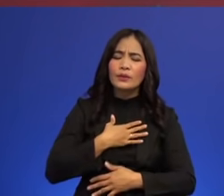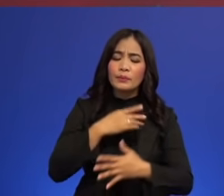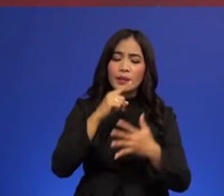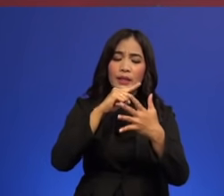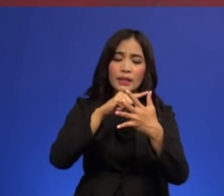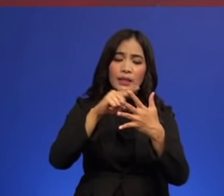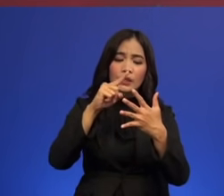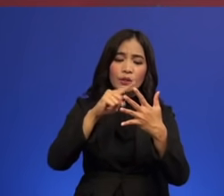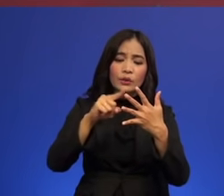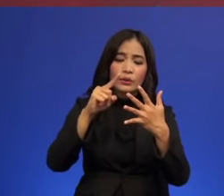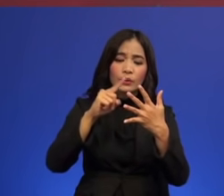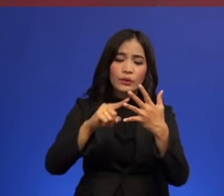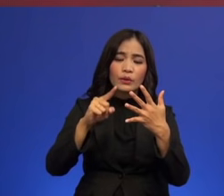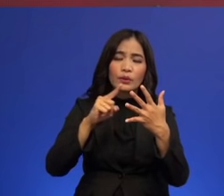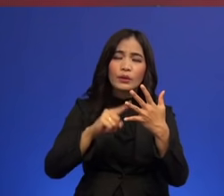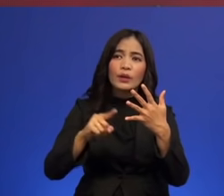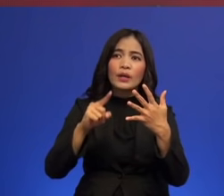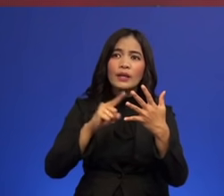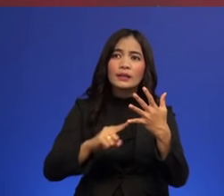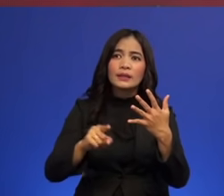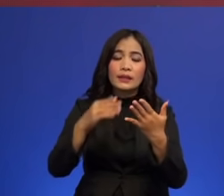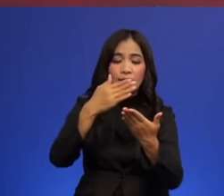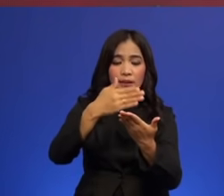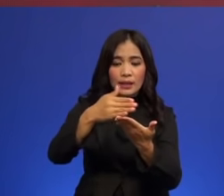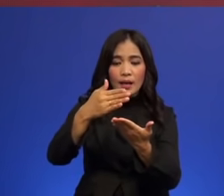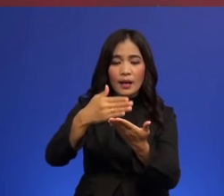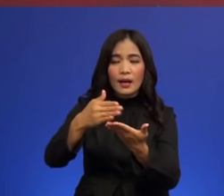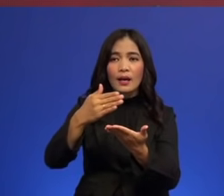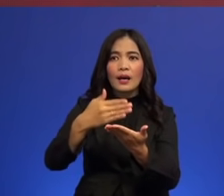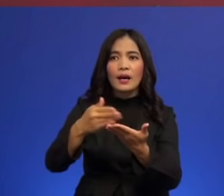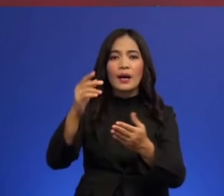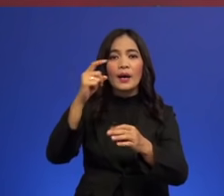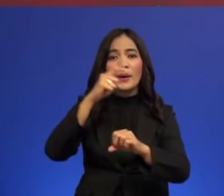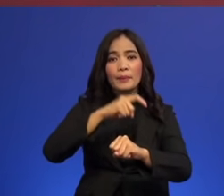ajarku menghitung sisa